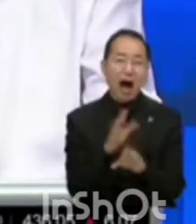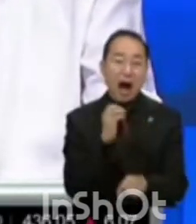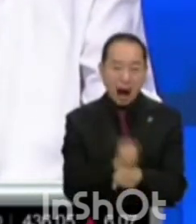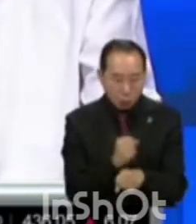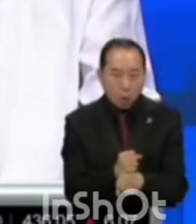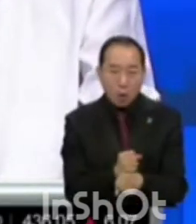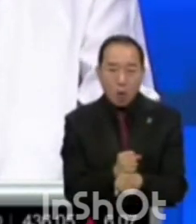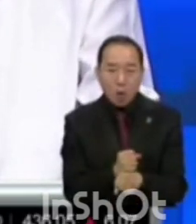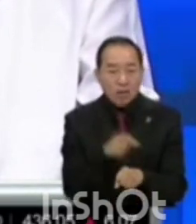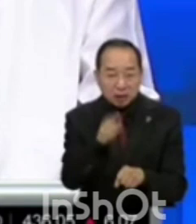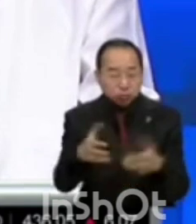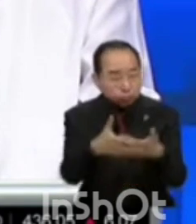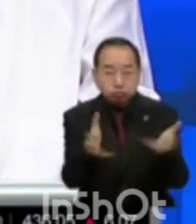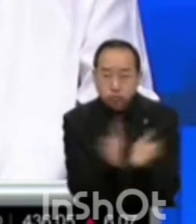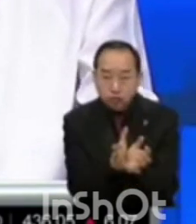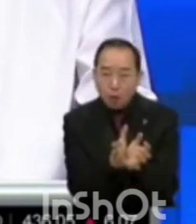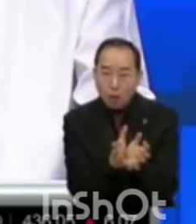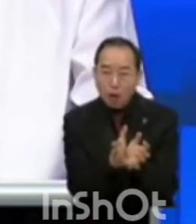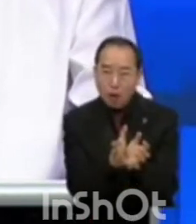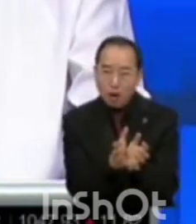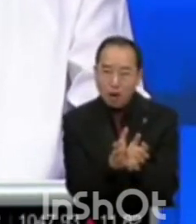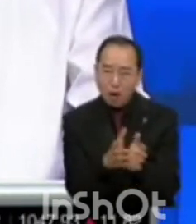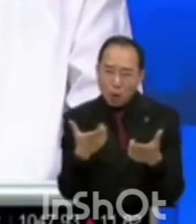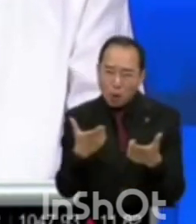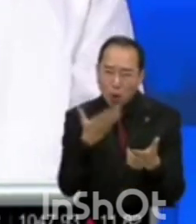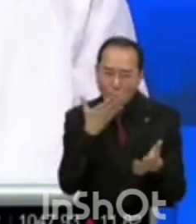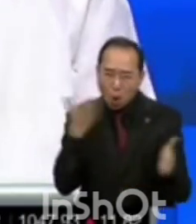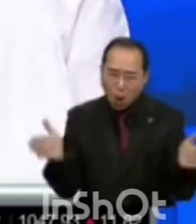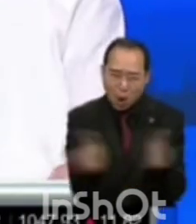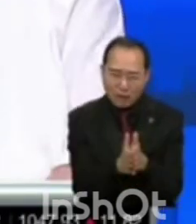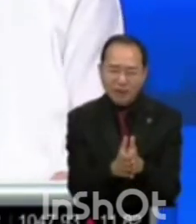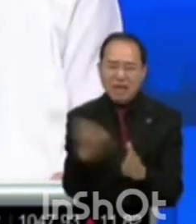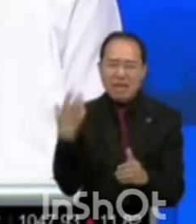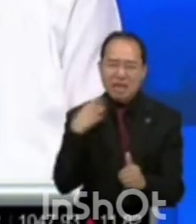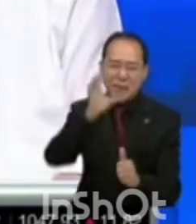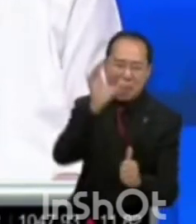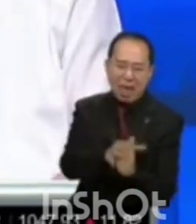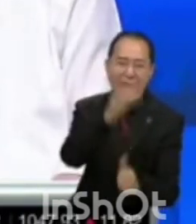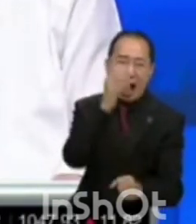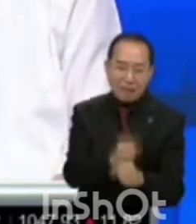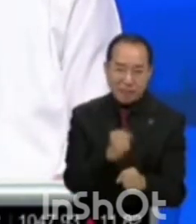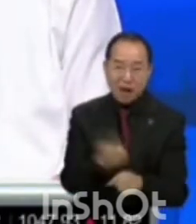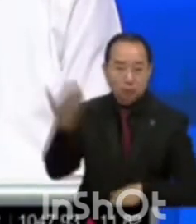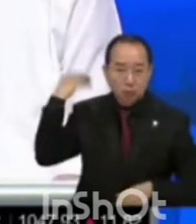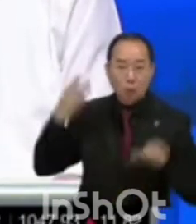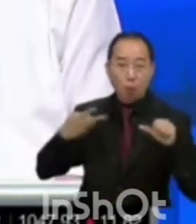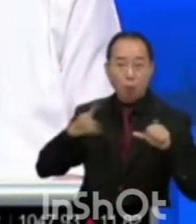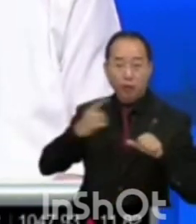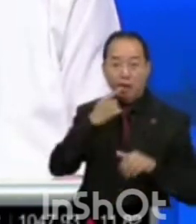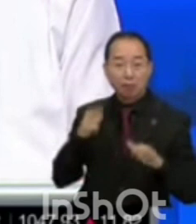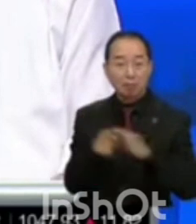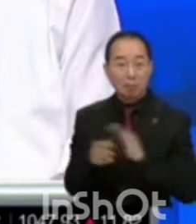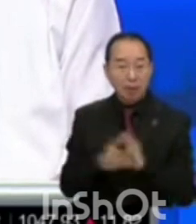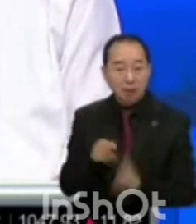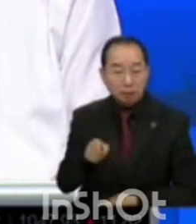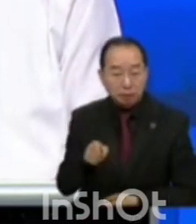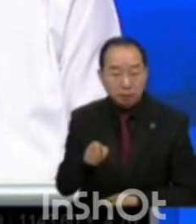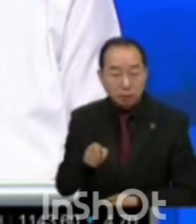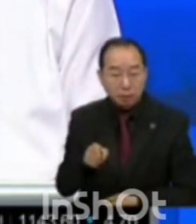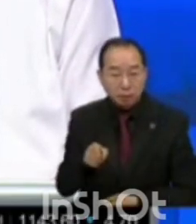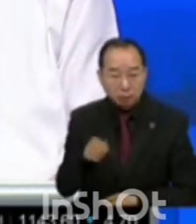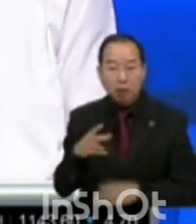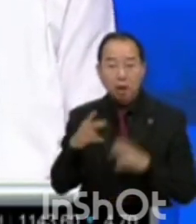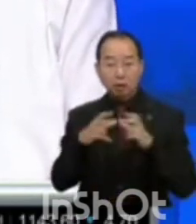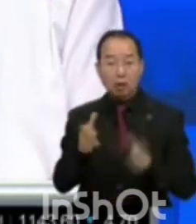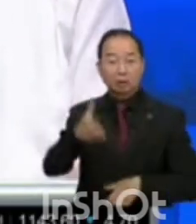부서장도 연대 책임을 묻는 아주 가혹한 조치를 취했어요. 네. 대통령이 되신다면 이것을 모든 공직자나 모든 공공기관에